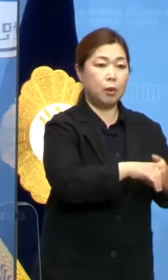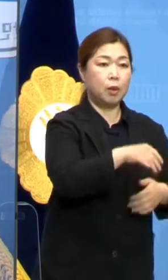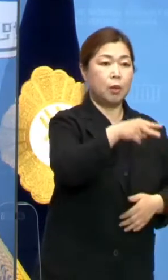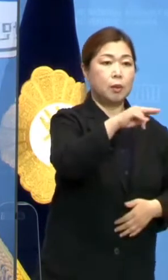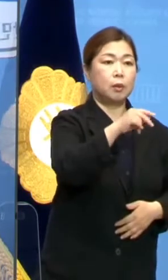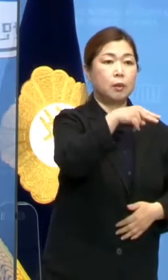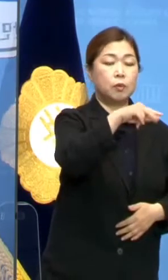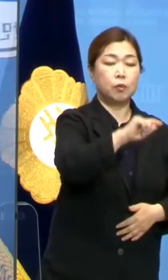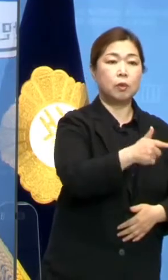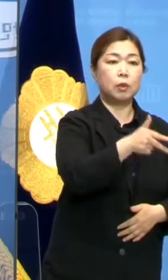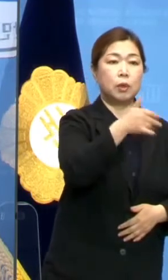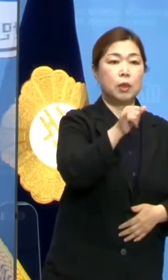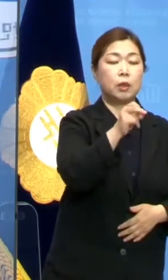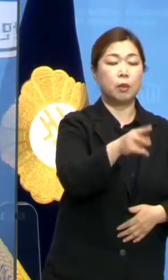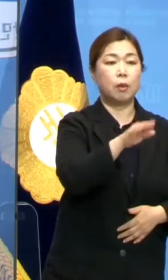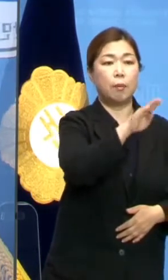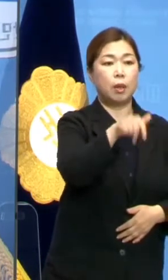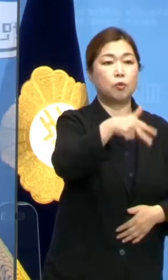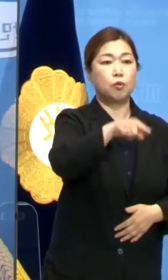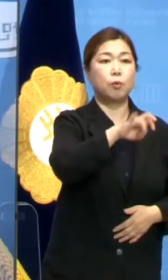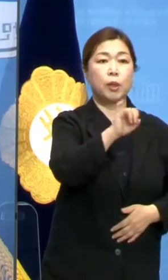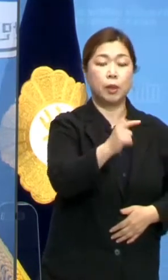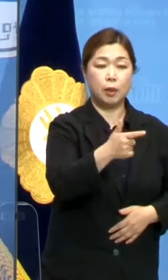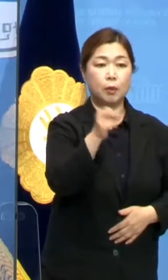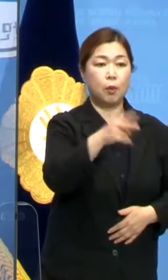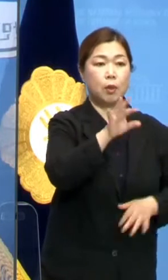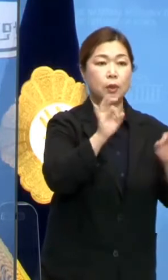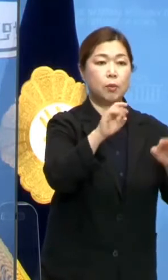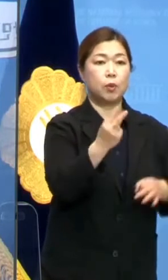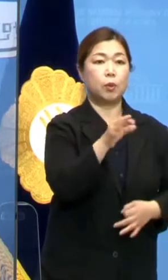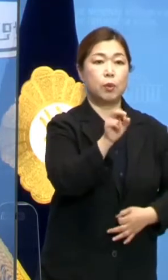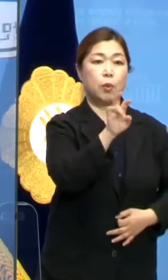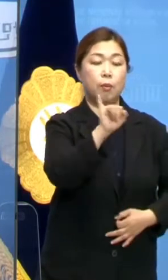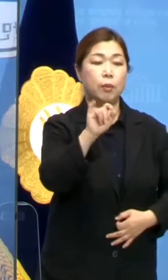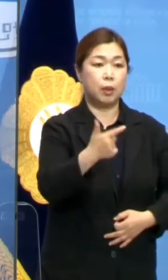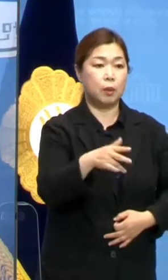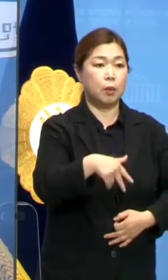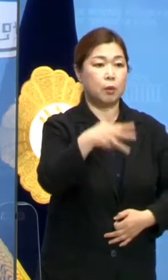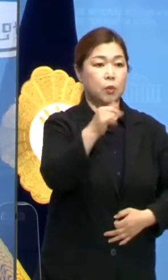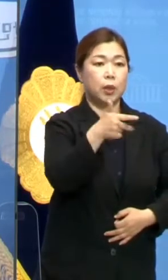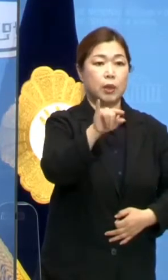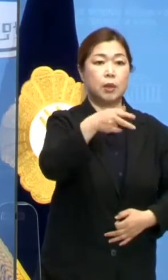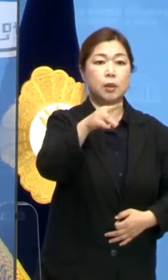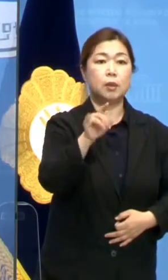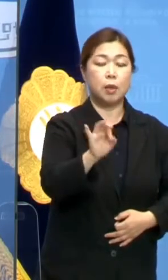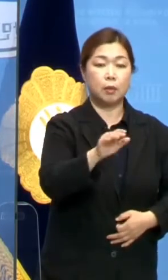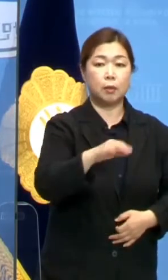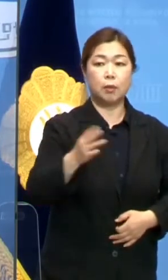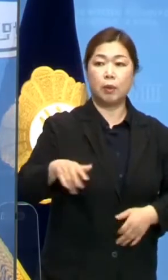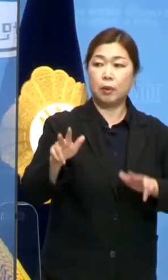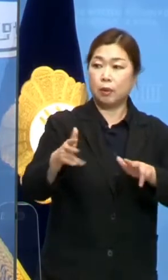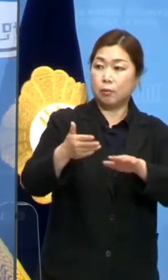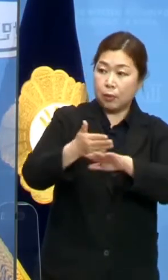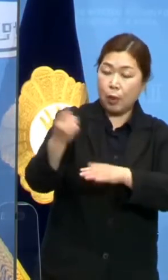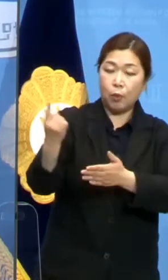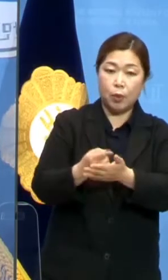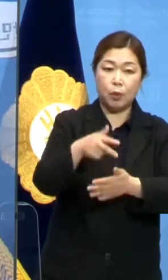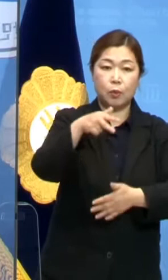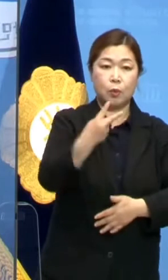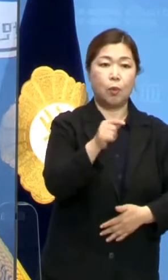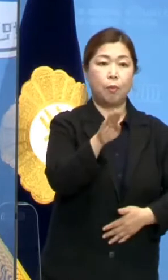송기현 의원님, 박주민 의원님, 김용민 의원님, 최기상 의원님, 그리고 뒤늦게